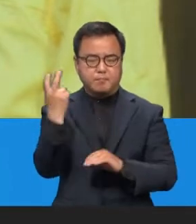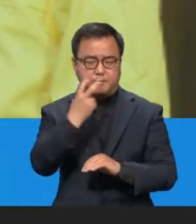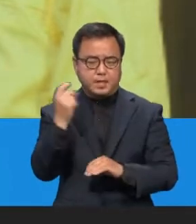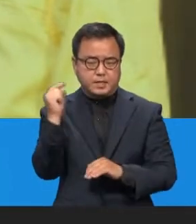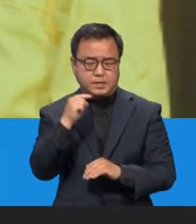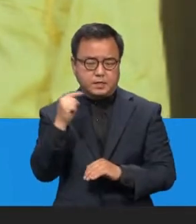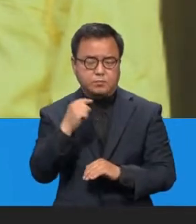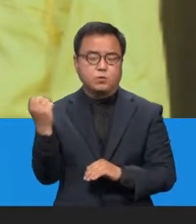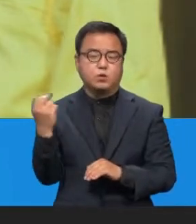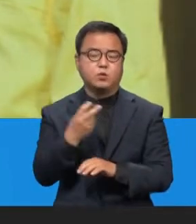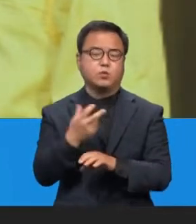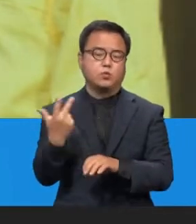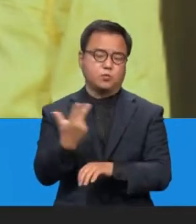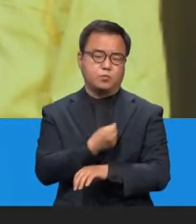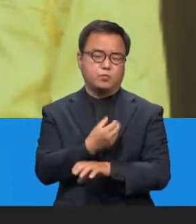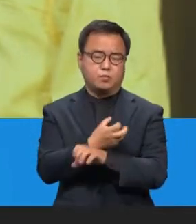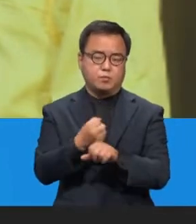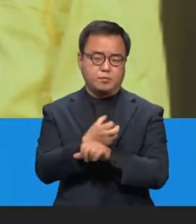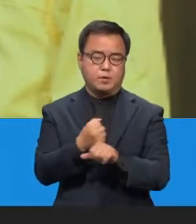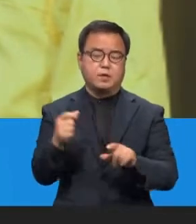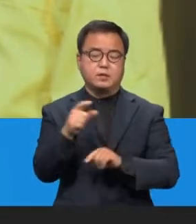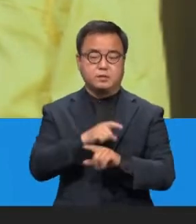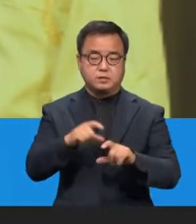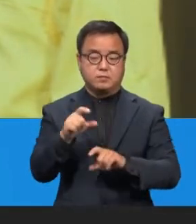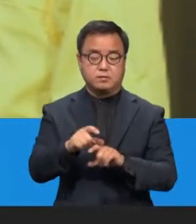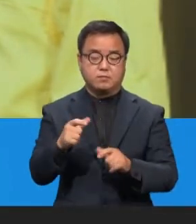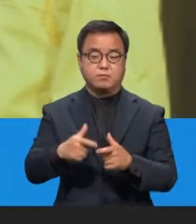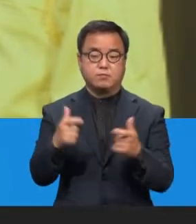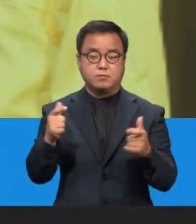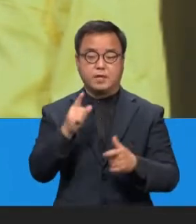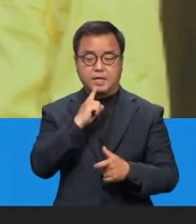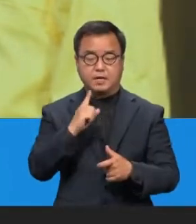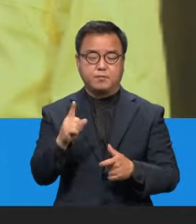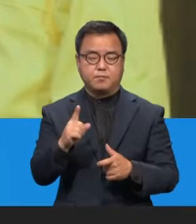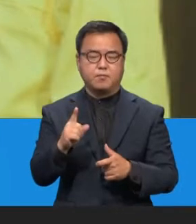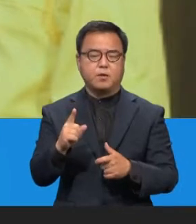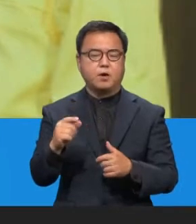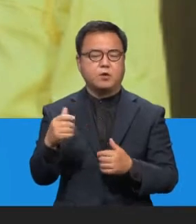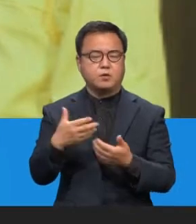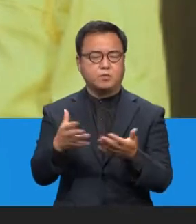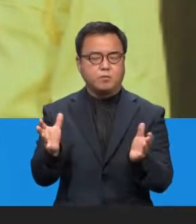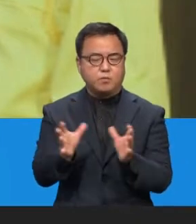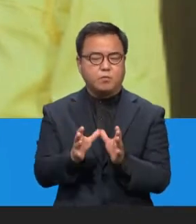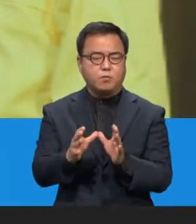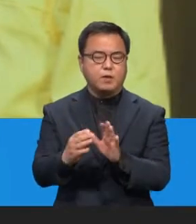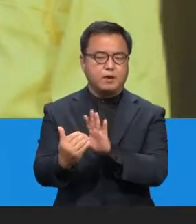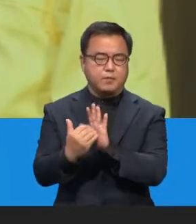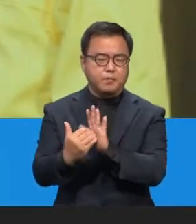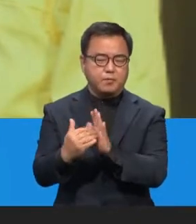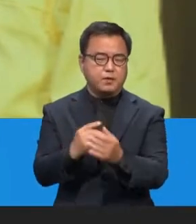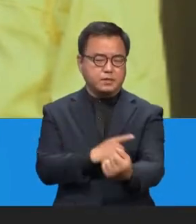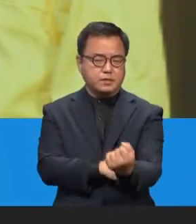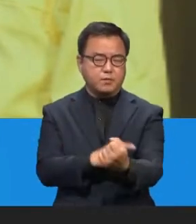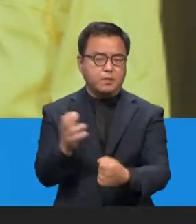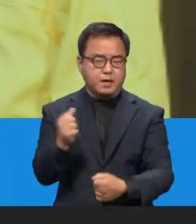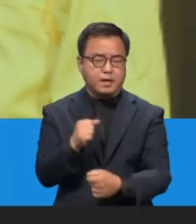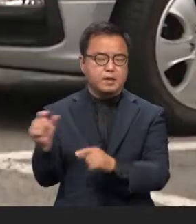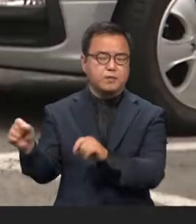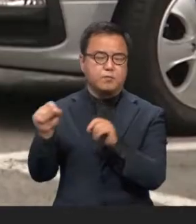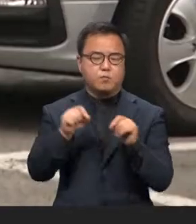계약 사실을 공개하며 집단 면역 형성시킬 을 앞당기게 따고 밝혔습니다 서진석 기자의 보도입니다